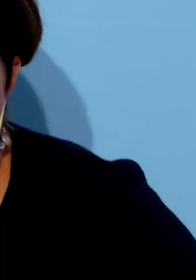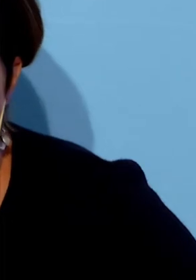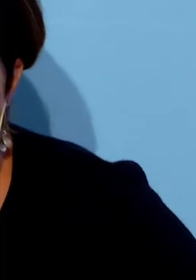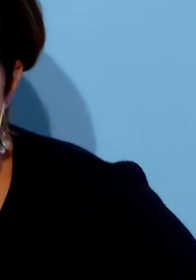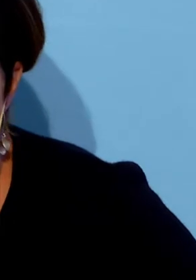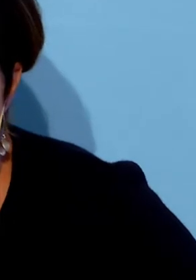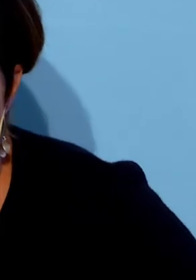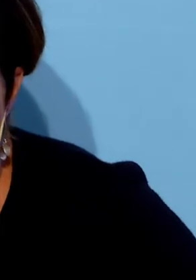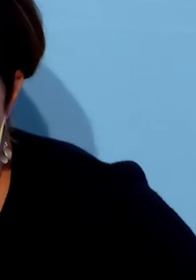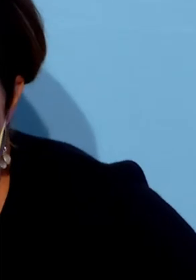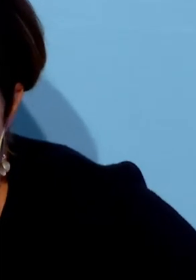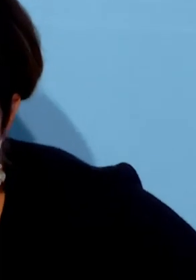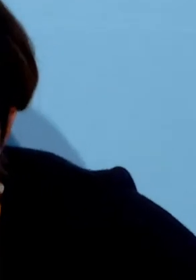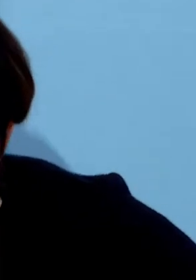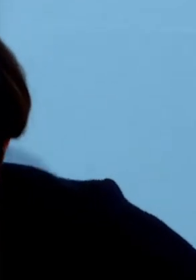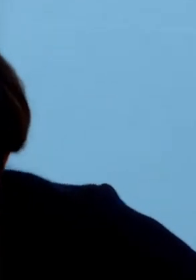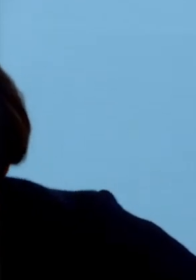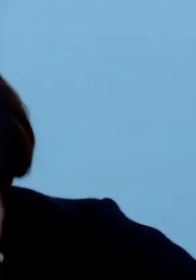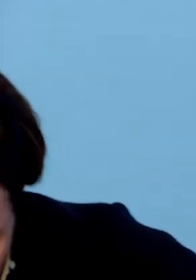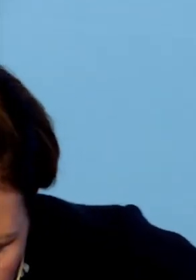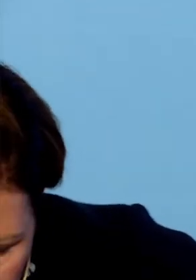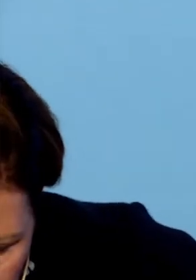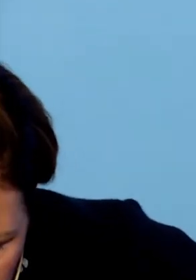vi ser hur hållbarhetsfrågorna sticker